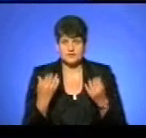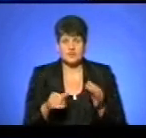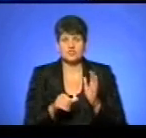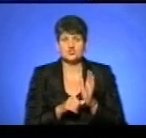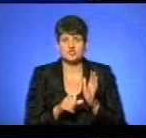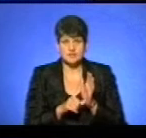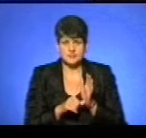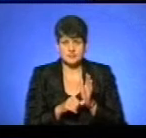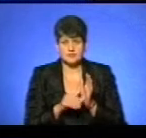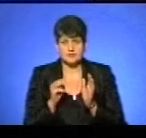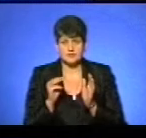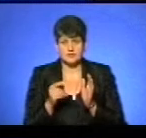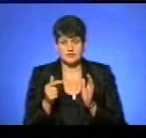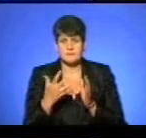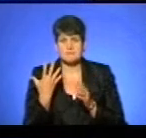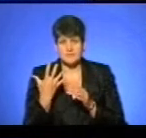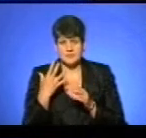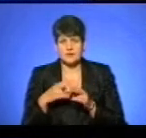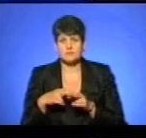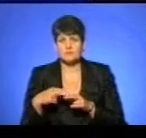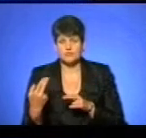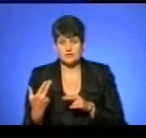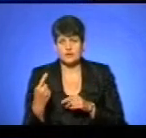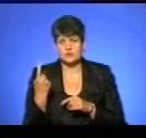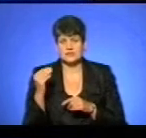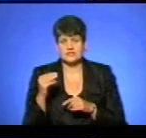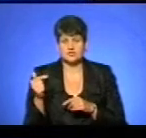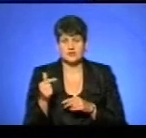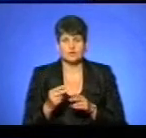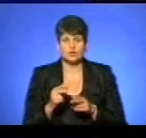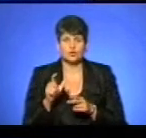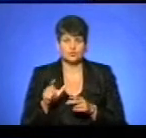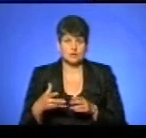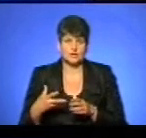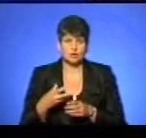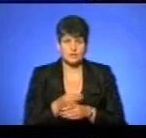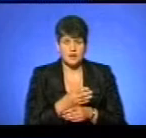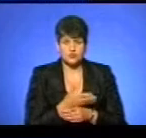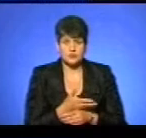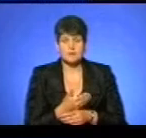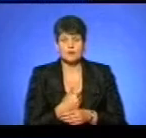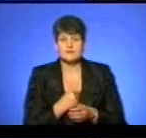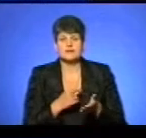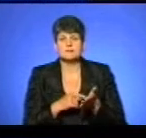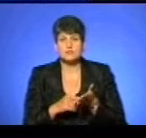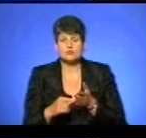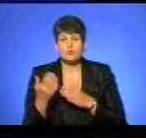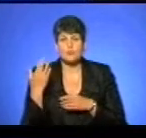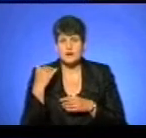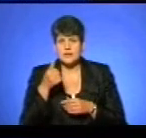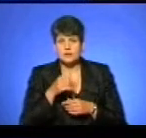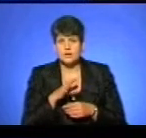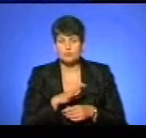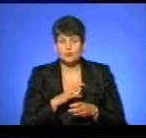6. Значить, 5 ми відшкодовуємо, 1000 гривень доплачує людина. Але я би хотів відмітити, що попередні роки